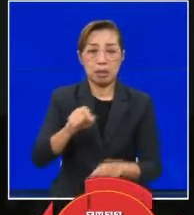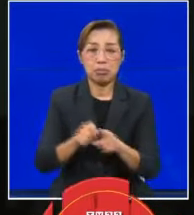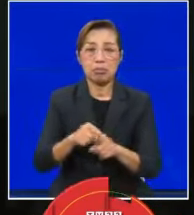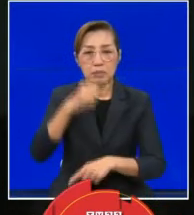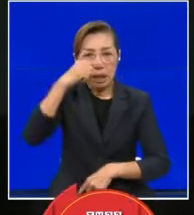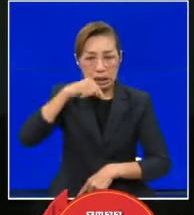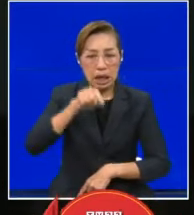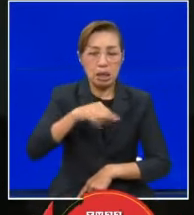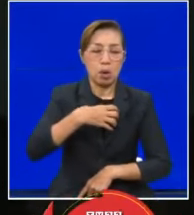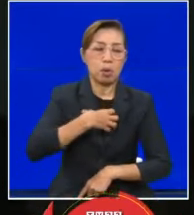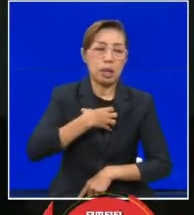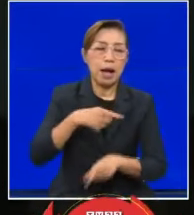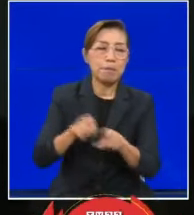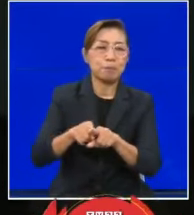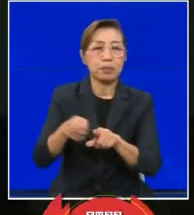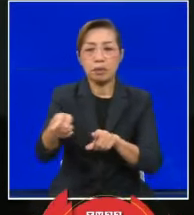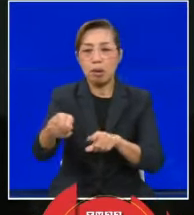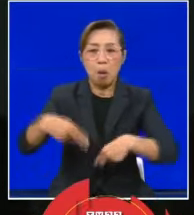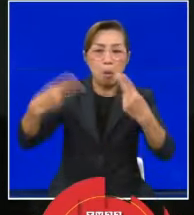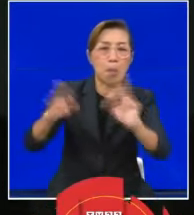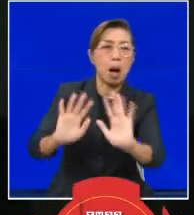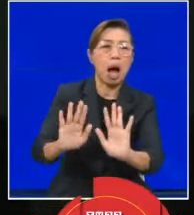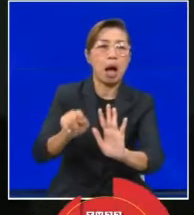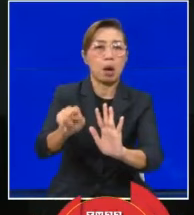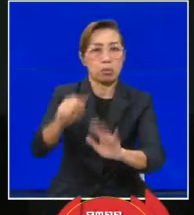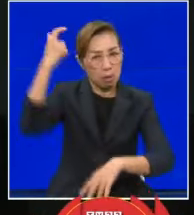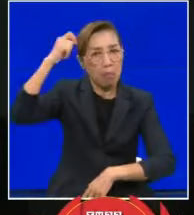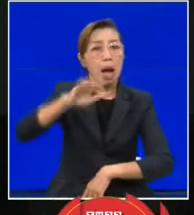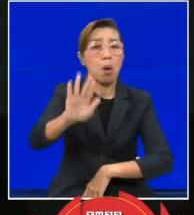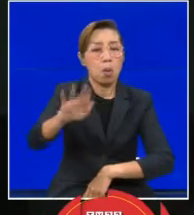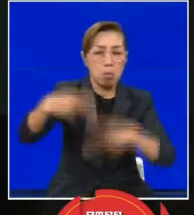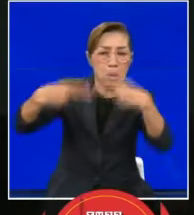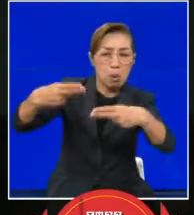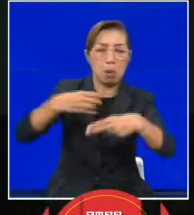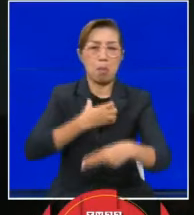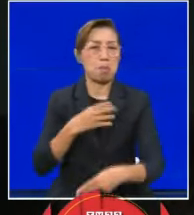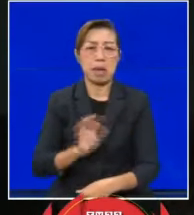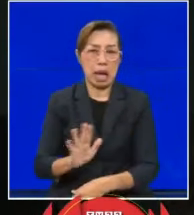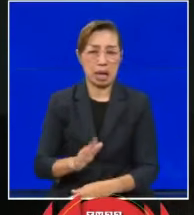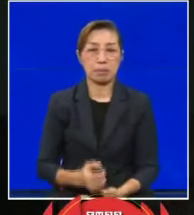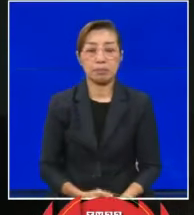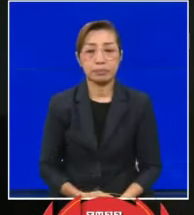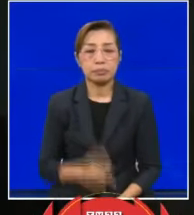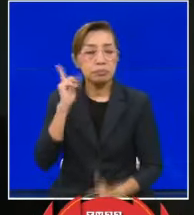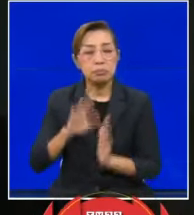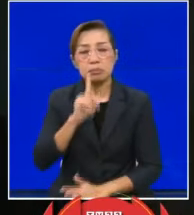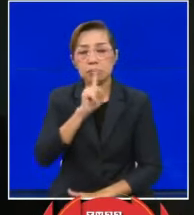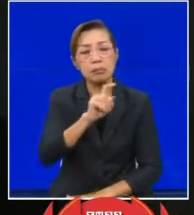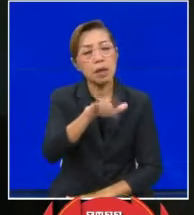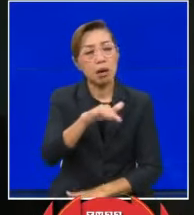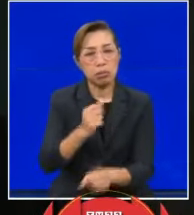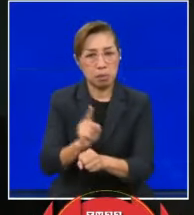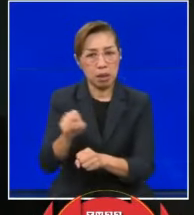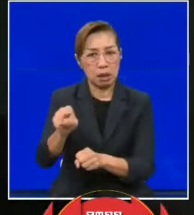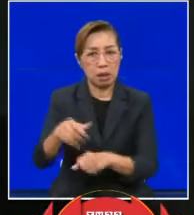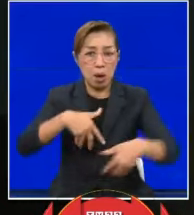รามีความประสงค์ที่จะให้เกิดสันติสุขแล้วก็ความสงบเรียบร้อยในเมียนมานะคะทีนี้นักข่าวก็ถามอีกว่าจะทำให้